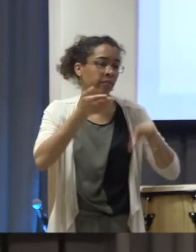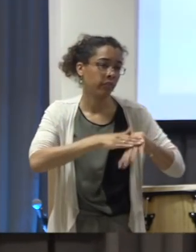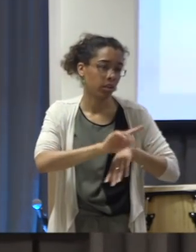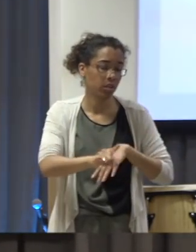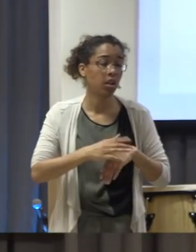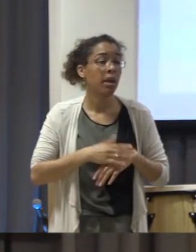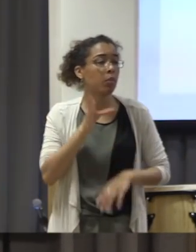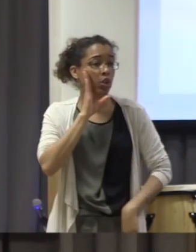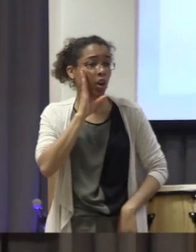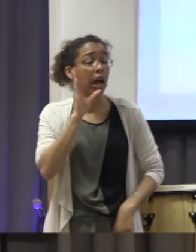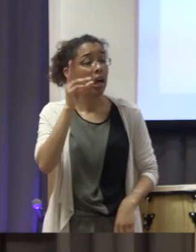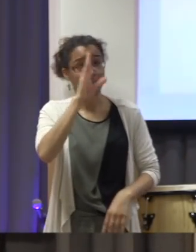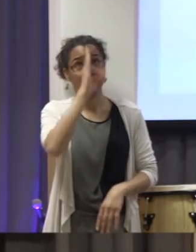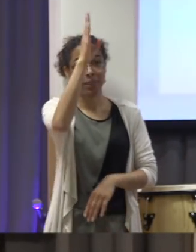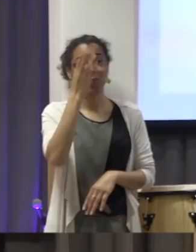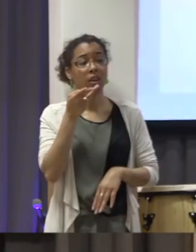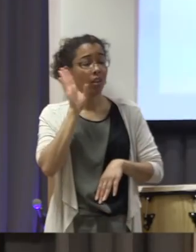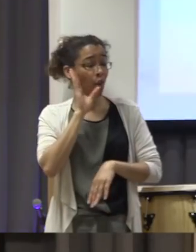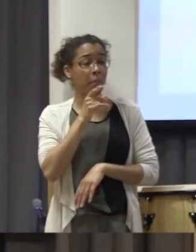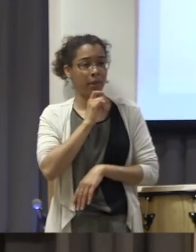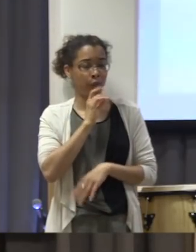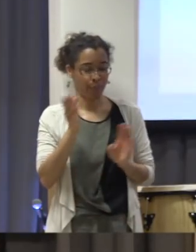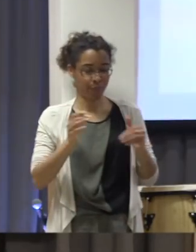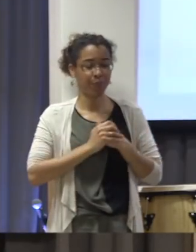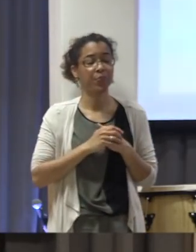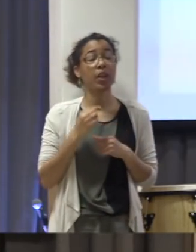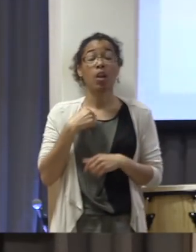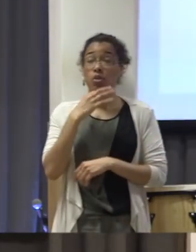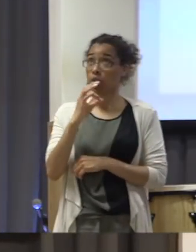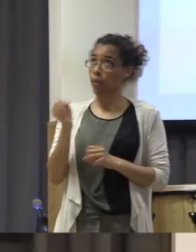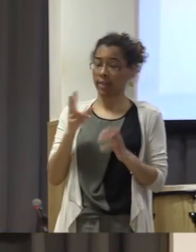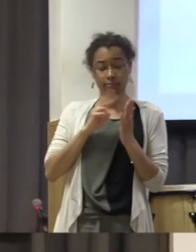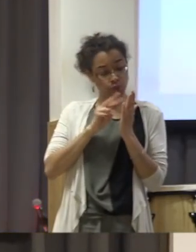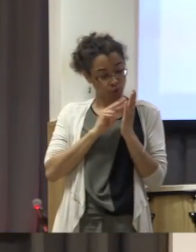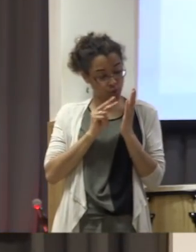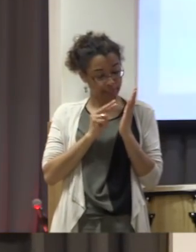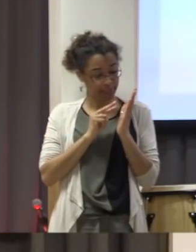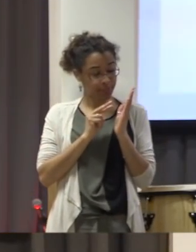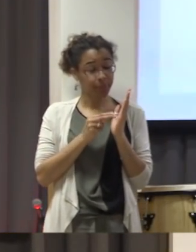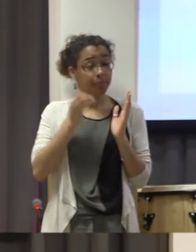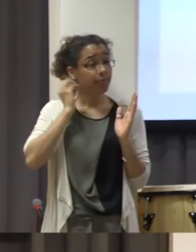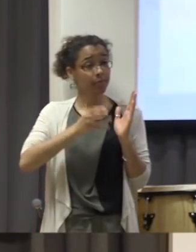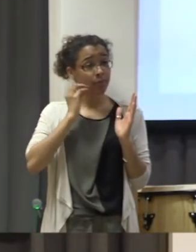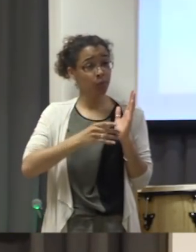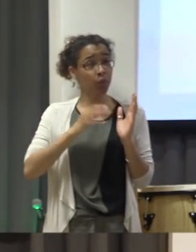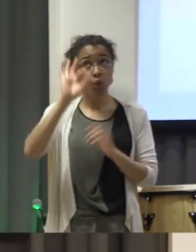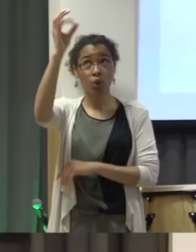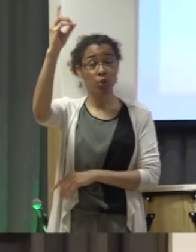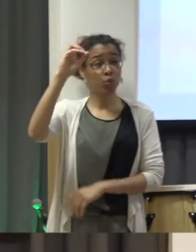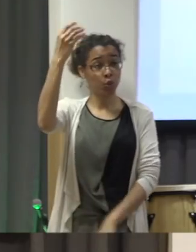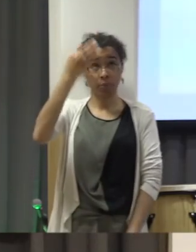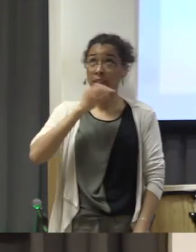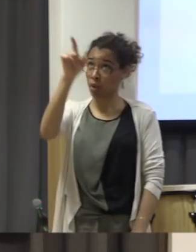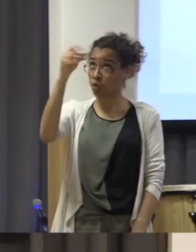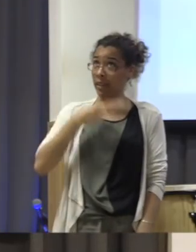parce que je ne dors pas encore à minuit. Alors, je lis ma Bible. Et chaque jour, Dieu dit, et tu l'as dit,